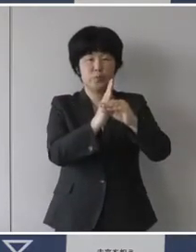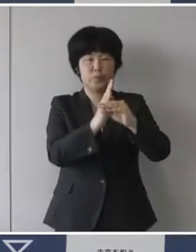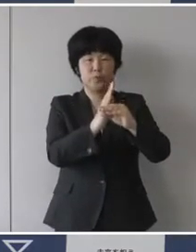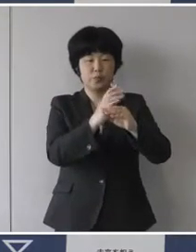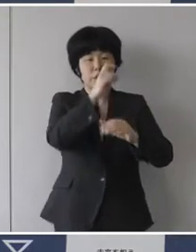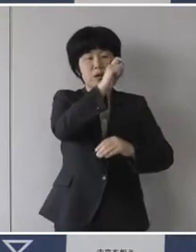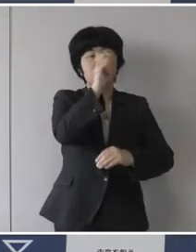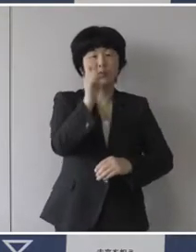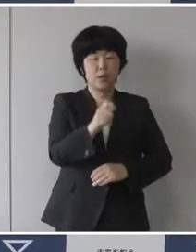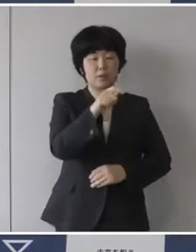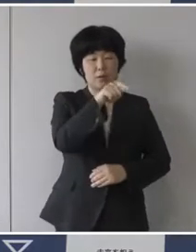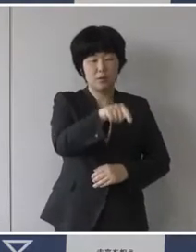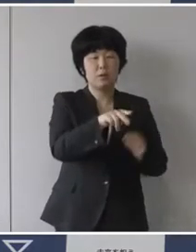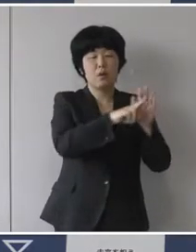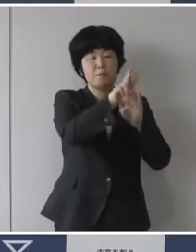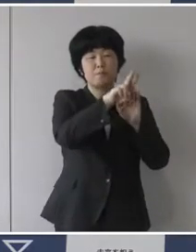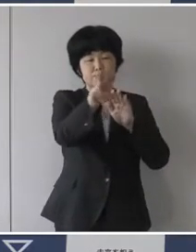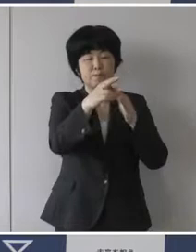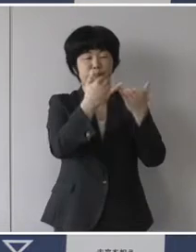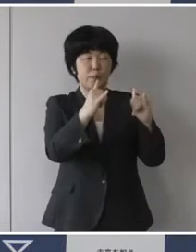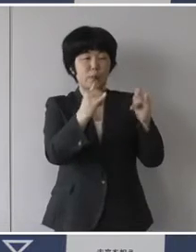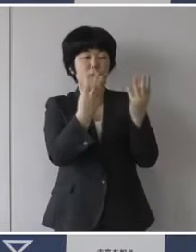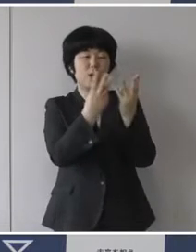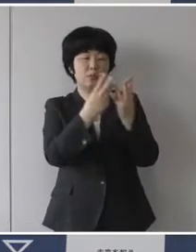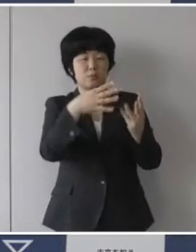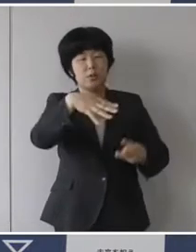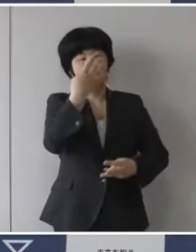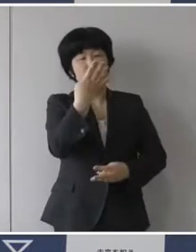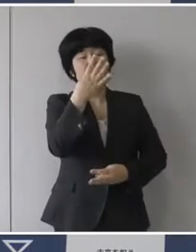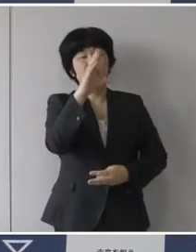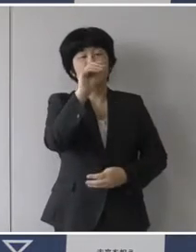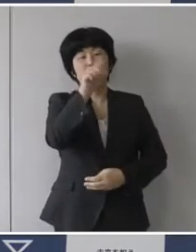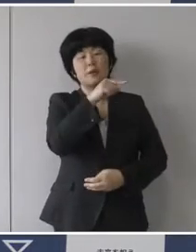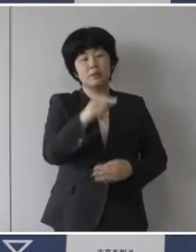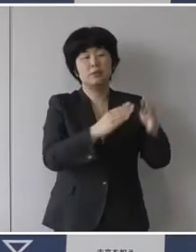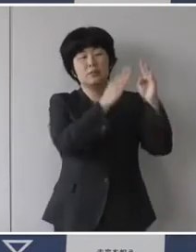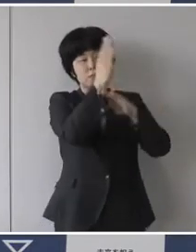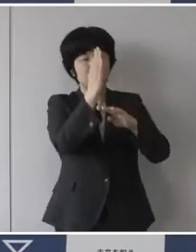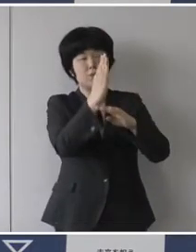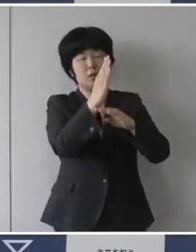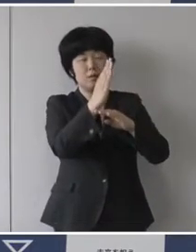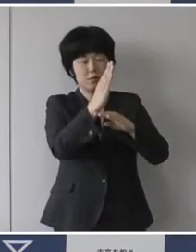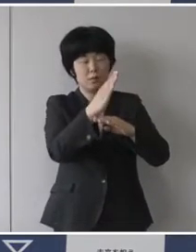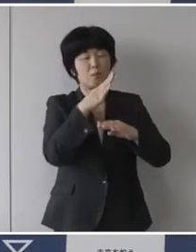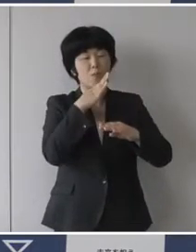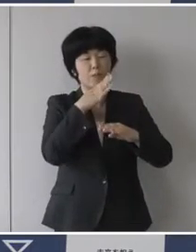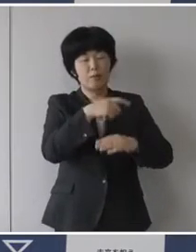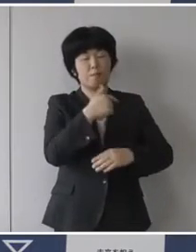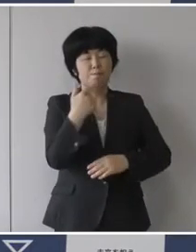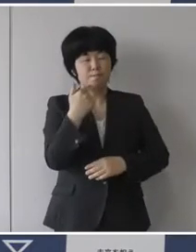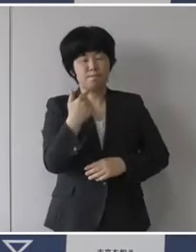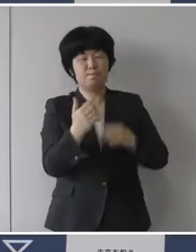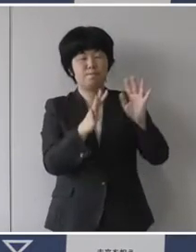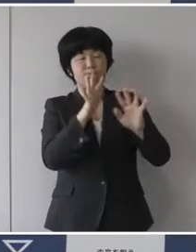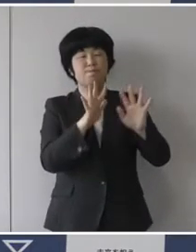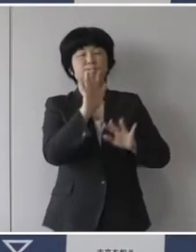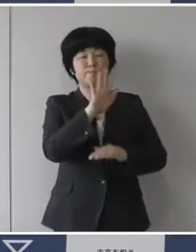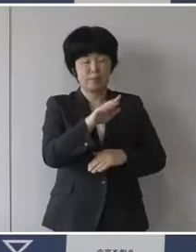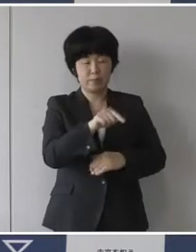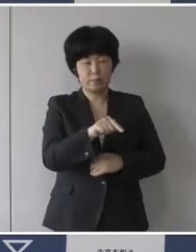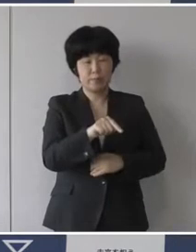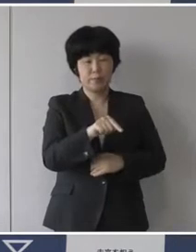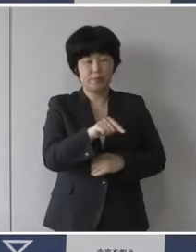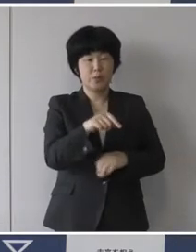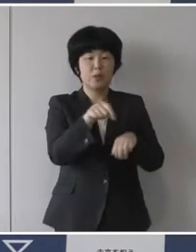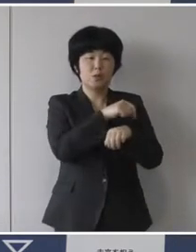がもう400万人を超えるということで、大変な今惨状になっているというふうに思います。子どもや女性やお年